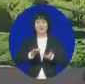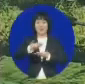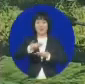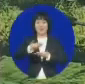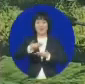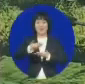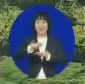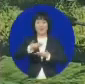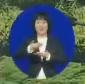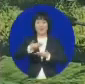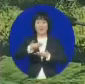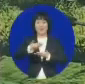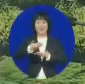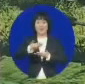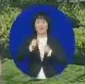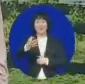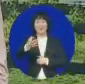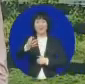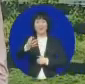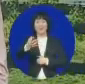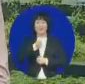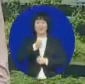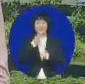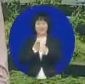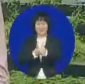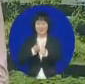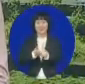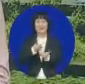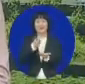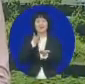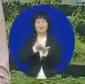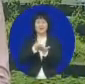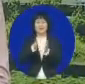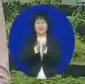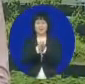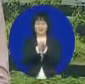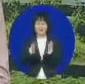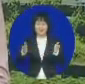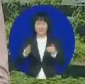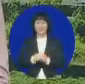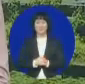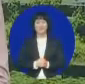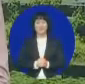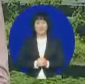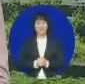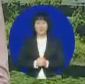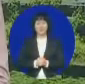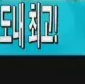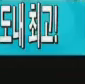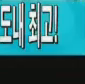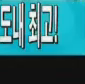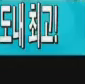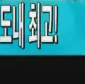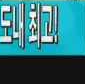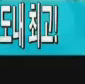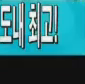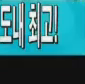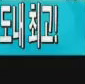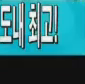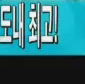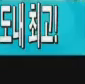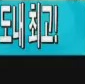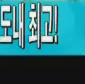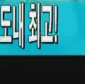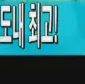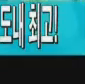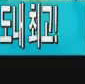이웃들과 따뜻한 정을 나누는 기회 가져보시기 바랍니다 뉴스 시작합니다 먼저 주연 있습니다 c 가 가 춤 0 빛이